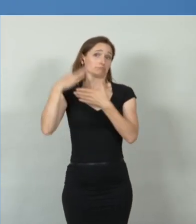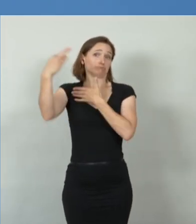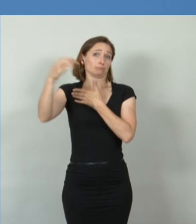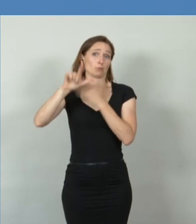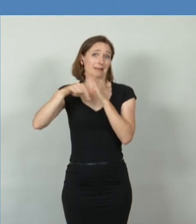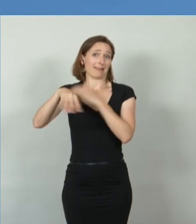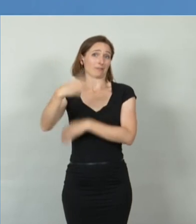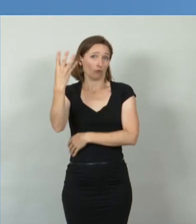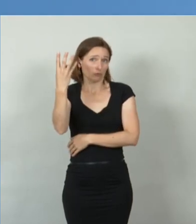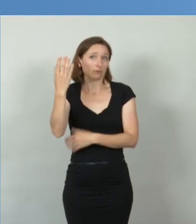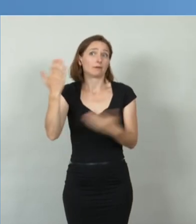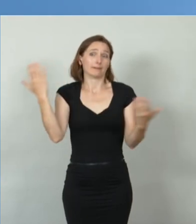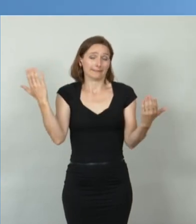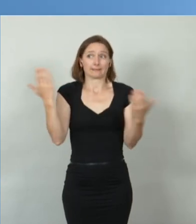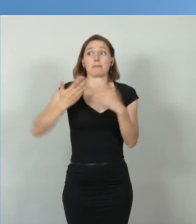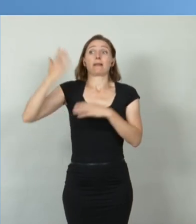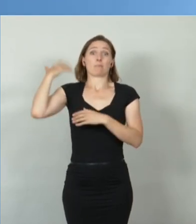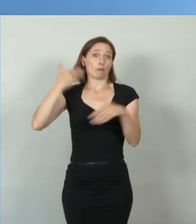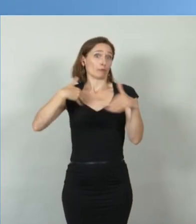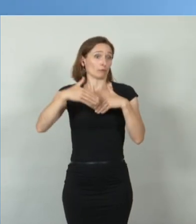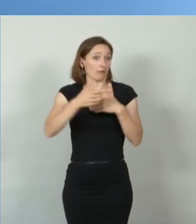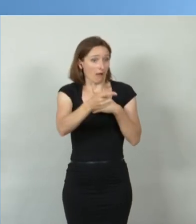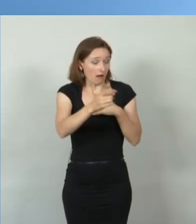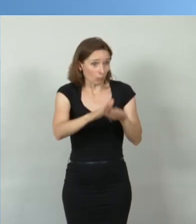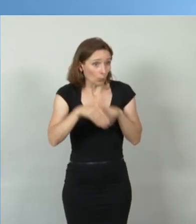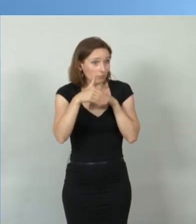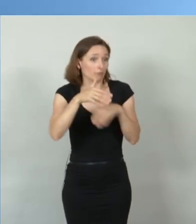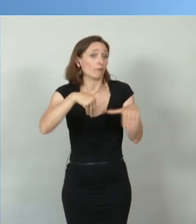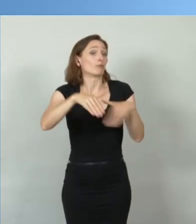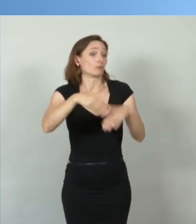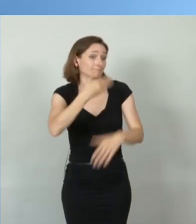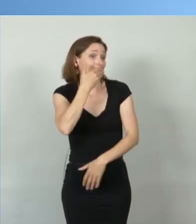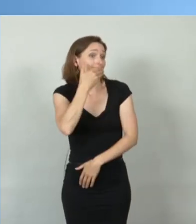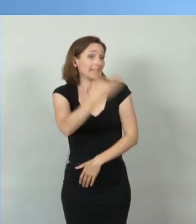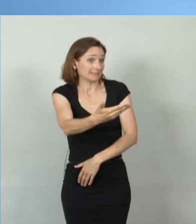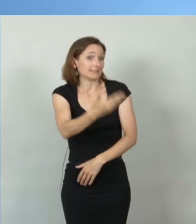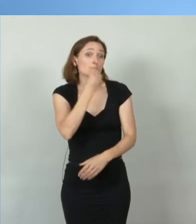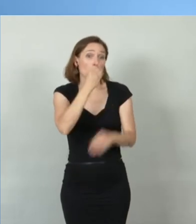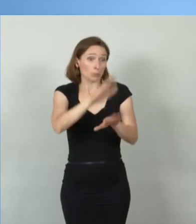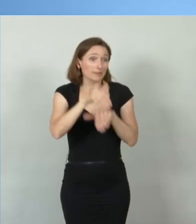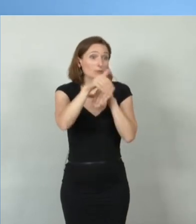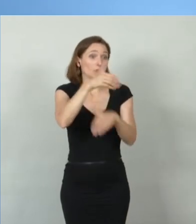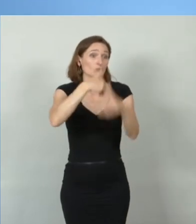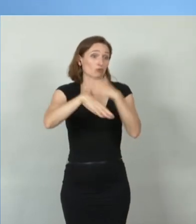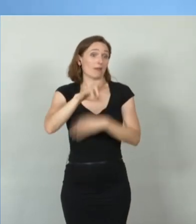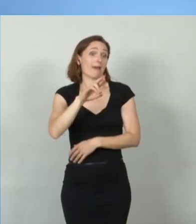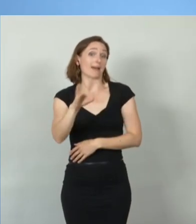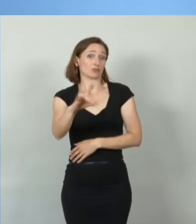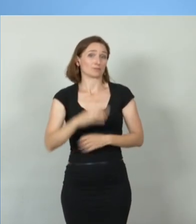fonctionne toujours donc merci à cette célérité et bonne suite donc dans le département des ressources humaines